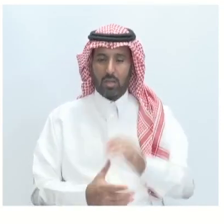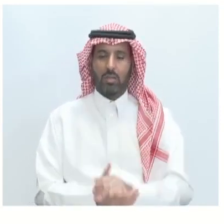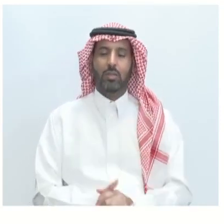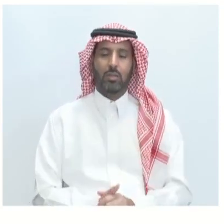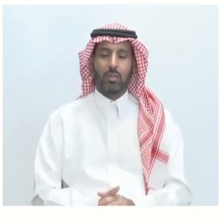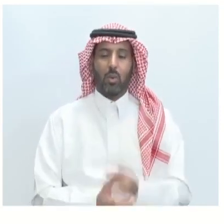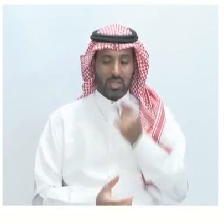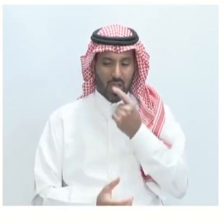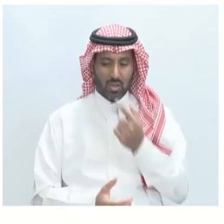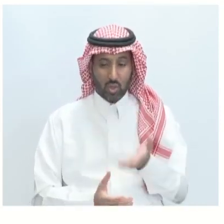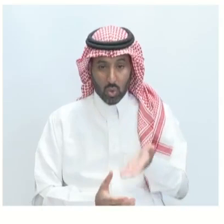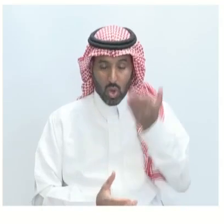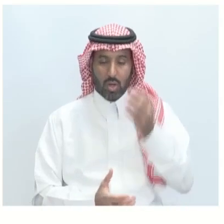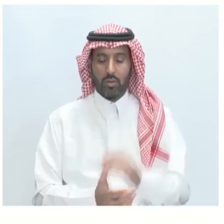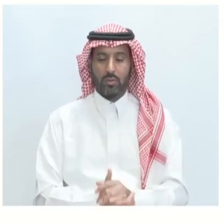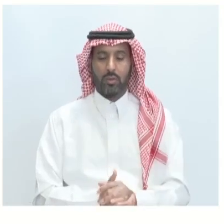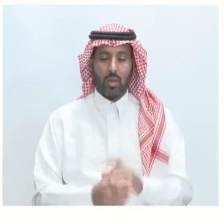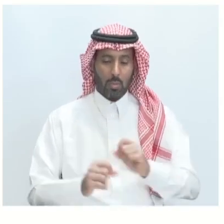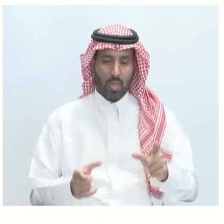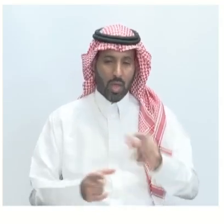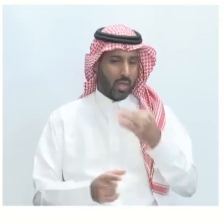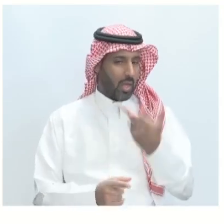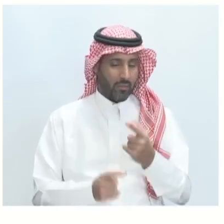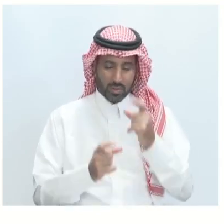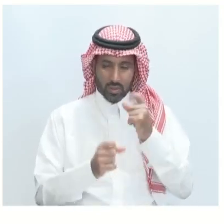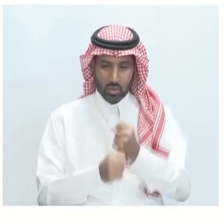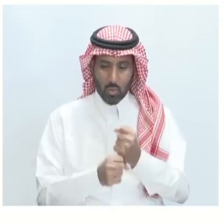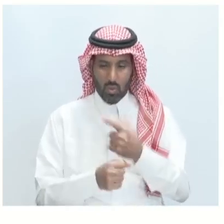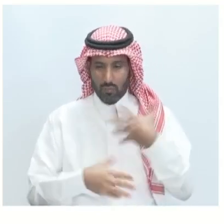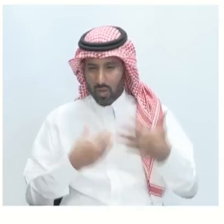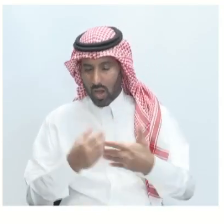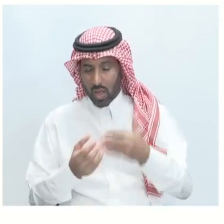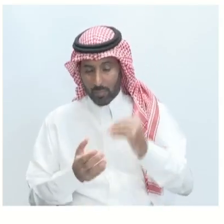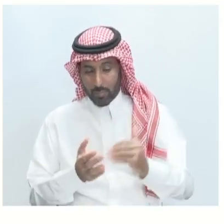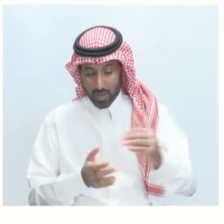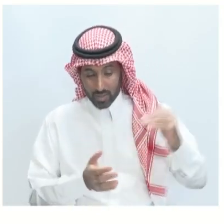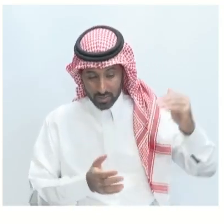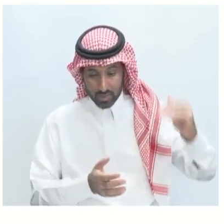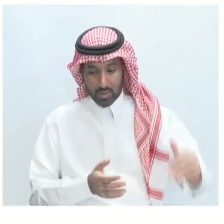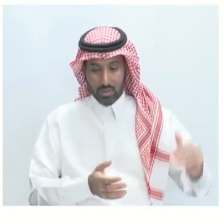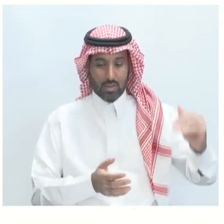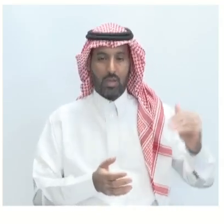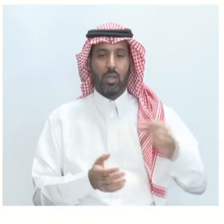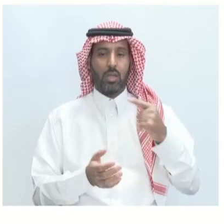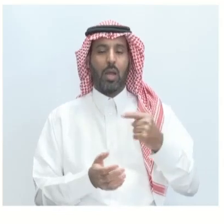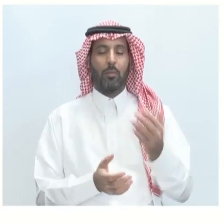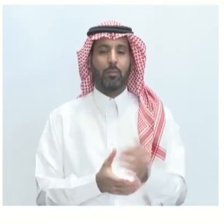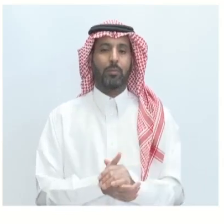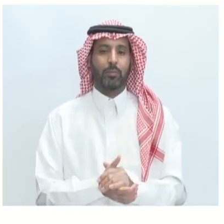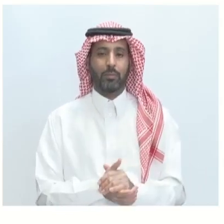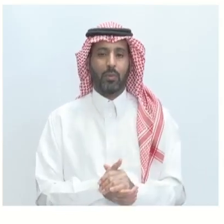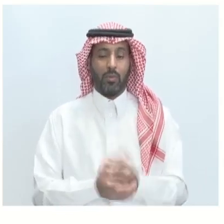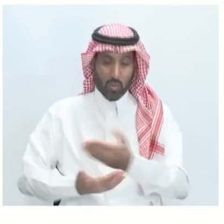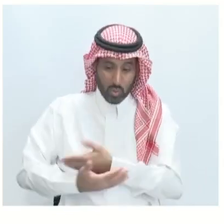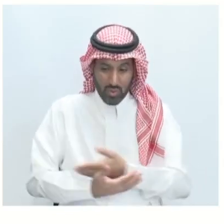والسكر مظاهر النمو الانفعالي عبر المراحل العمريه المختلفه تحدثنا عنها ابنائي وبنات الطلاب